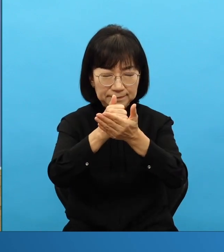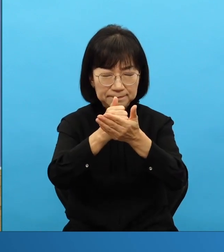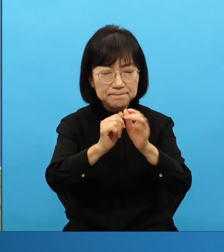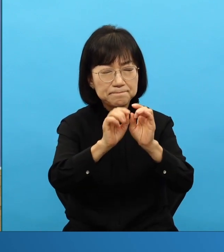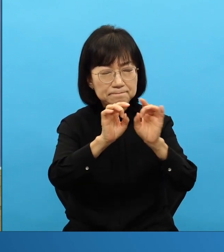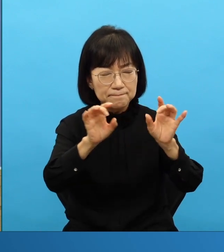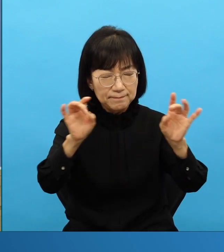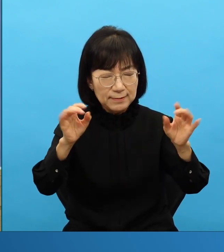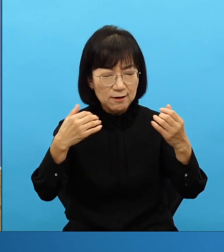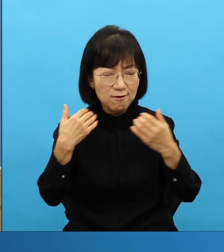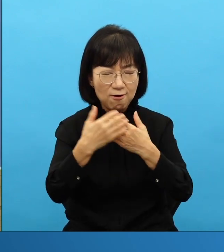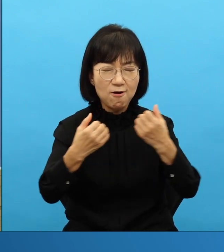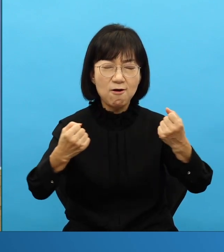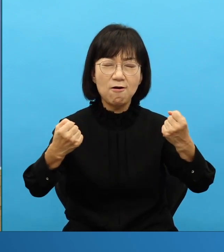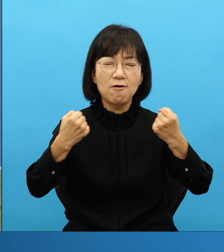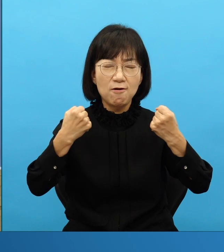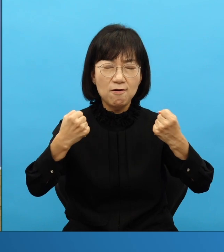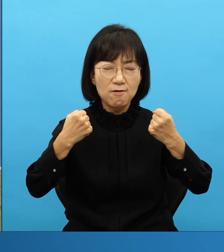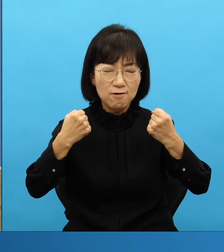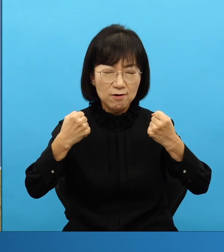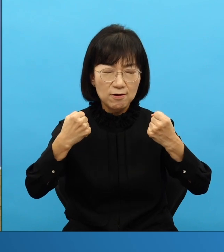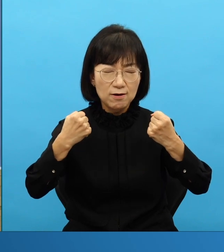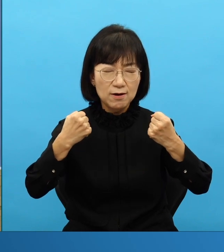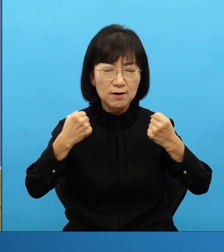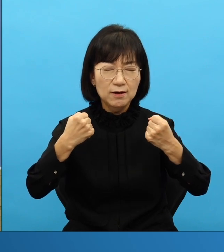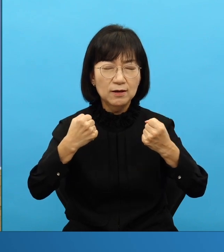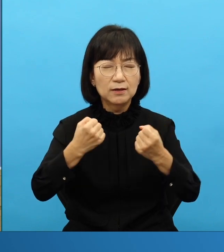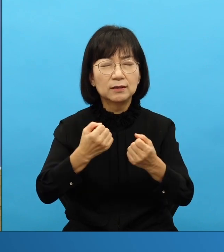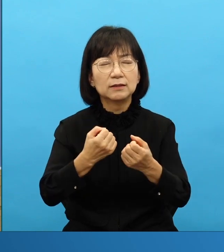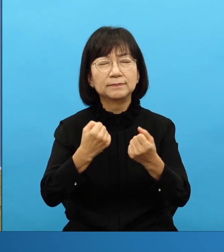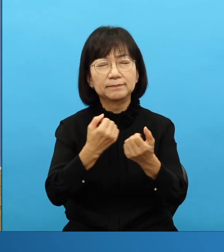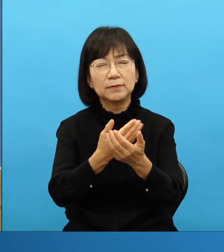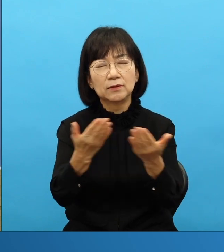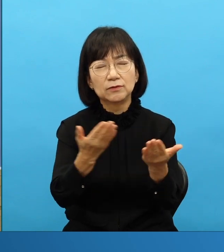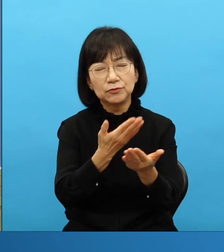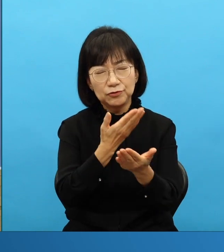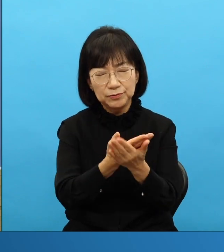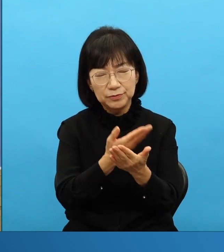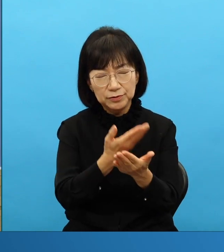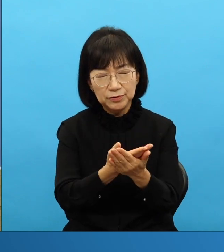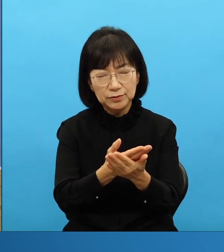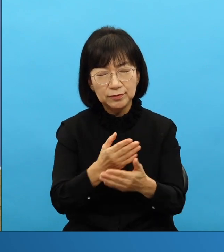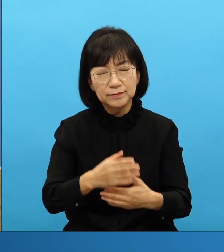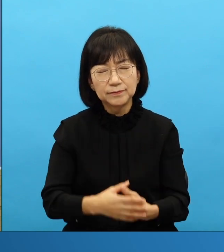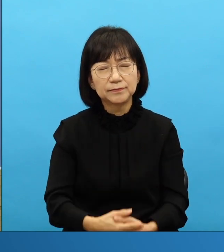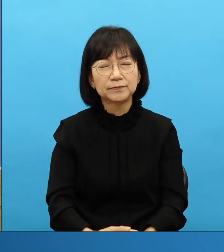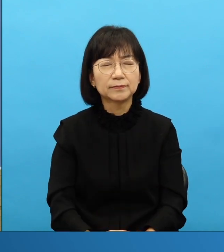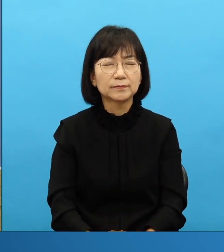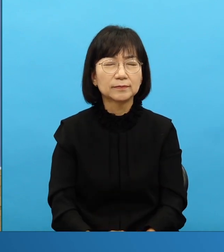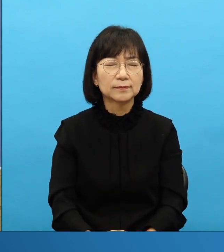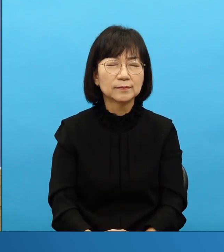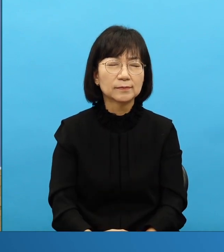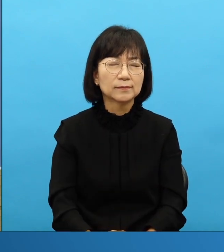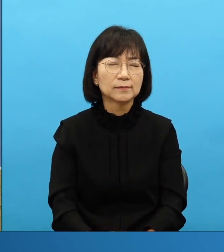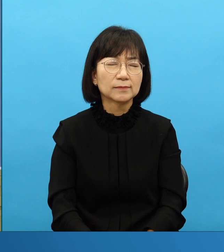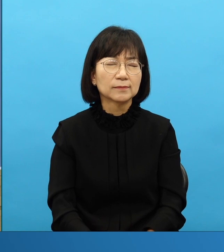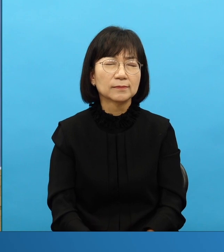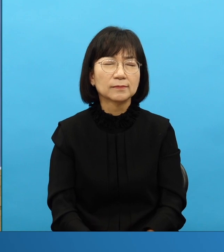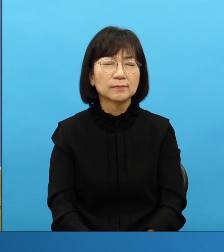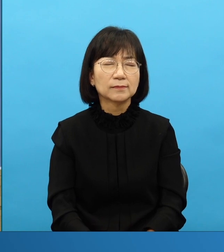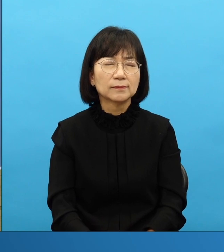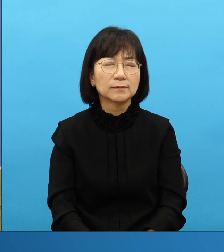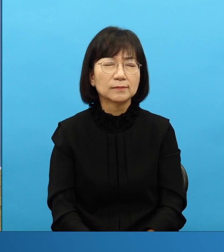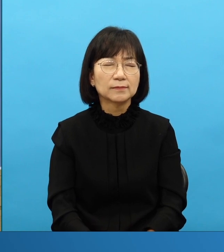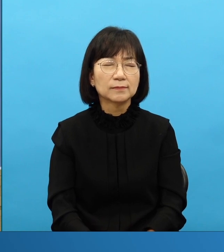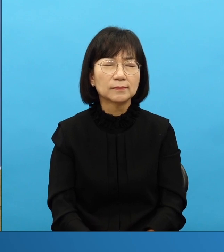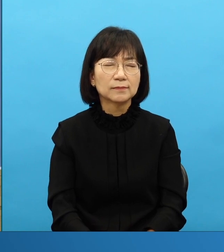강건한 하나님의 은혜가 넘치기를 축복하며 기도합니다. And we pray that you'll bless abundantly with the grace and the health and the power and the strength upon all